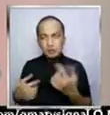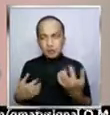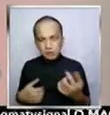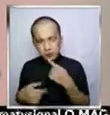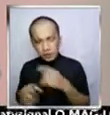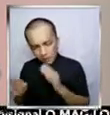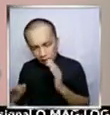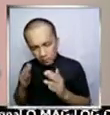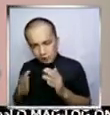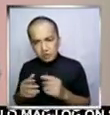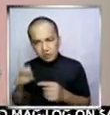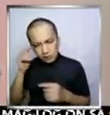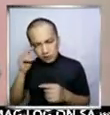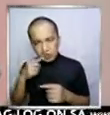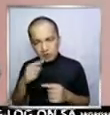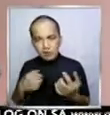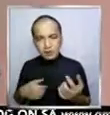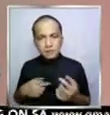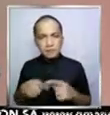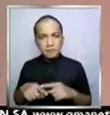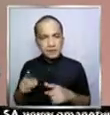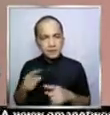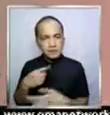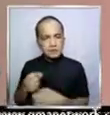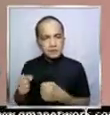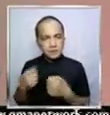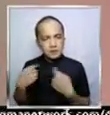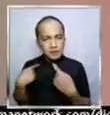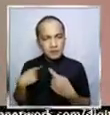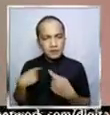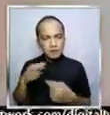Pero may revenge si wife Zilla.